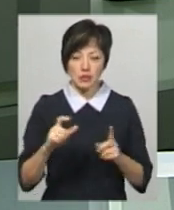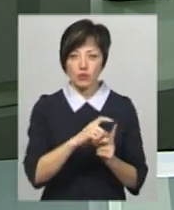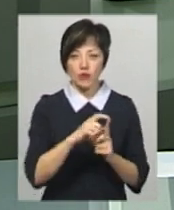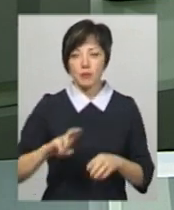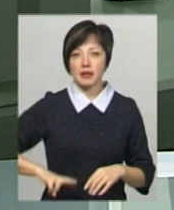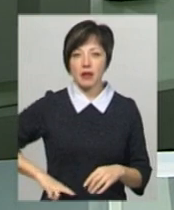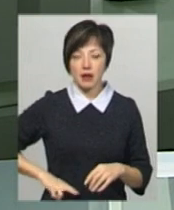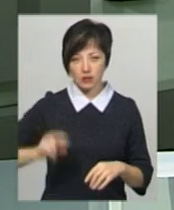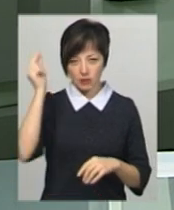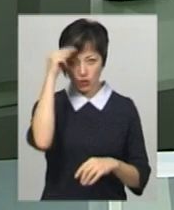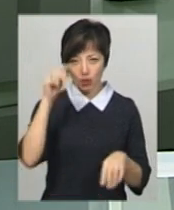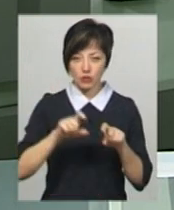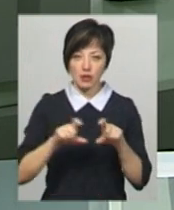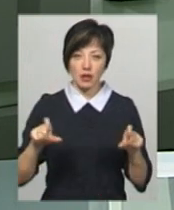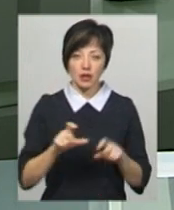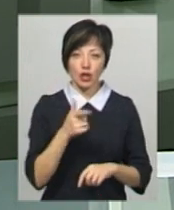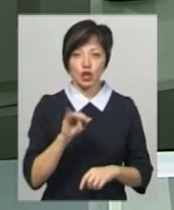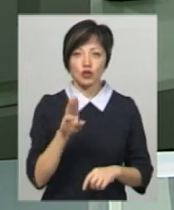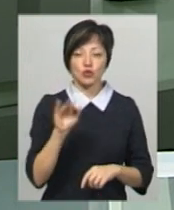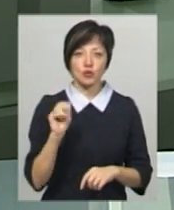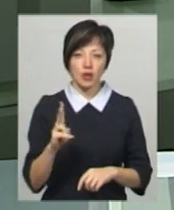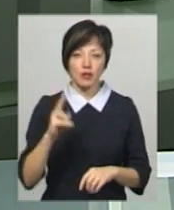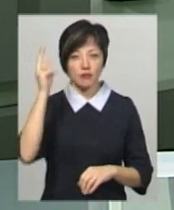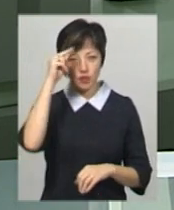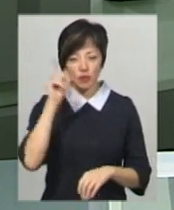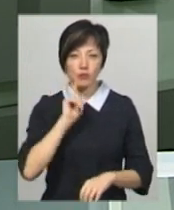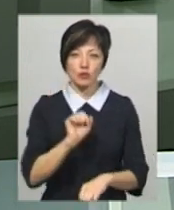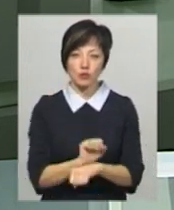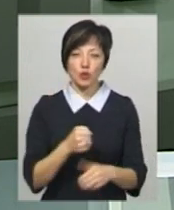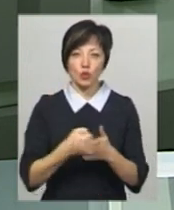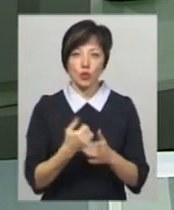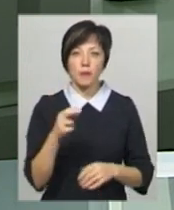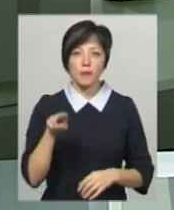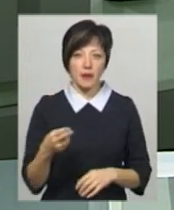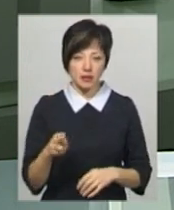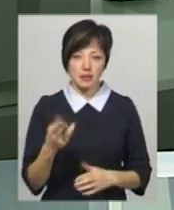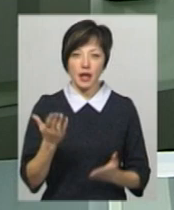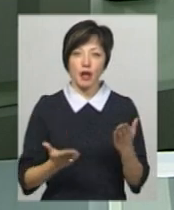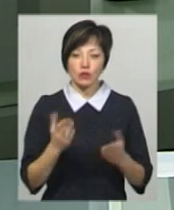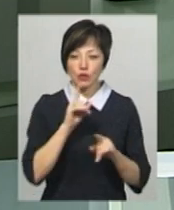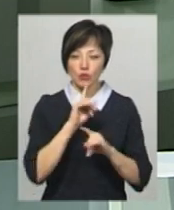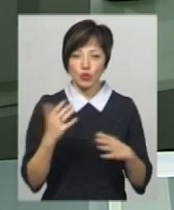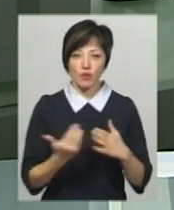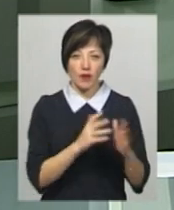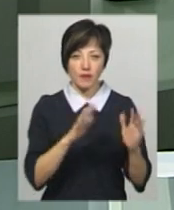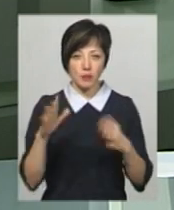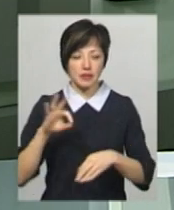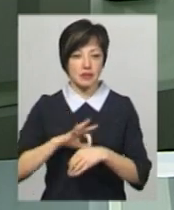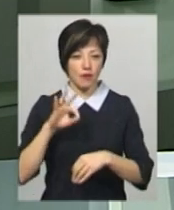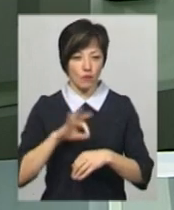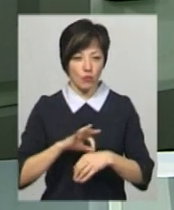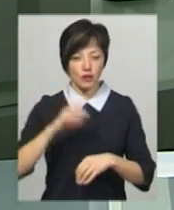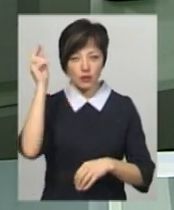словами директора навчального закладу Віктора Грищука, навчання призупинили до п'ятниці. Якщо не буде нових випадків